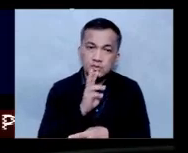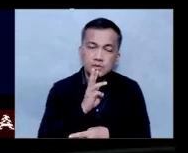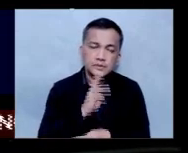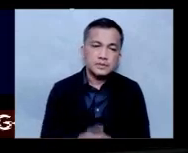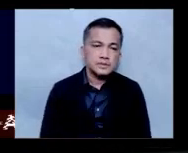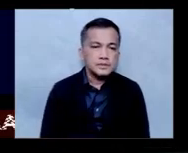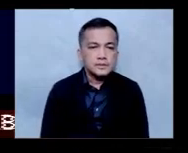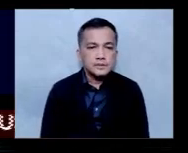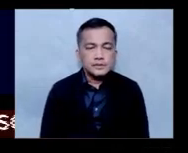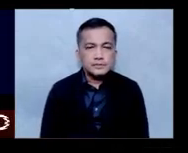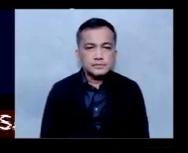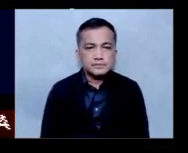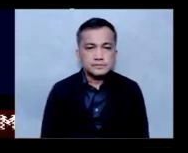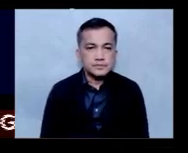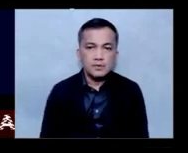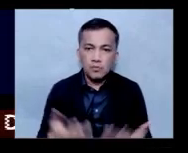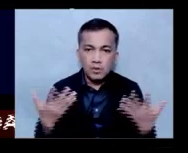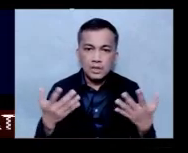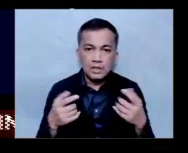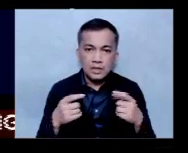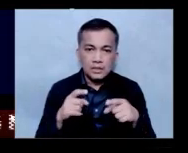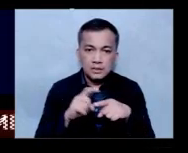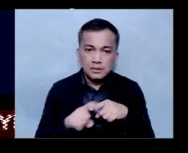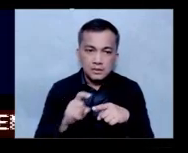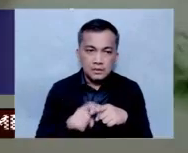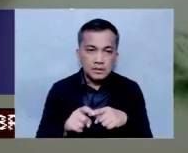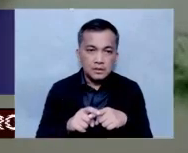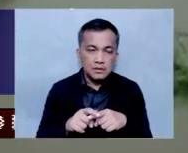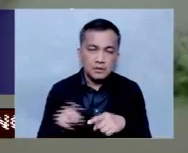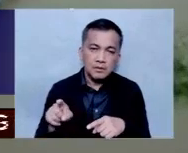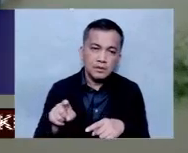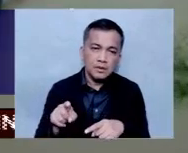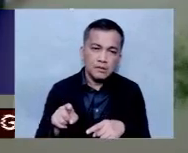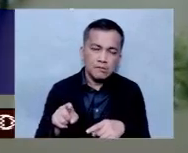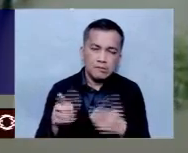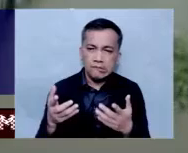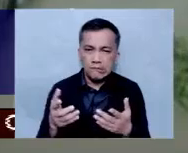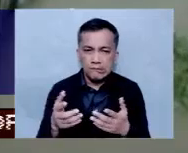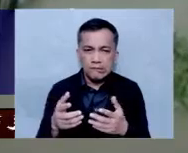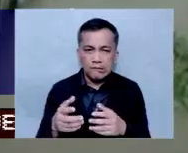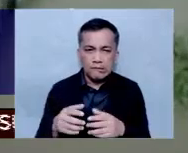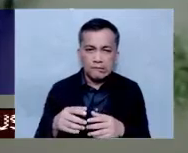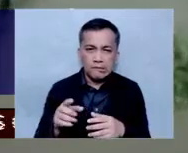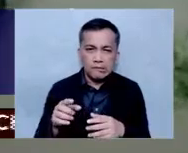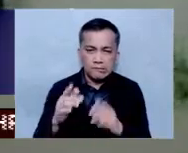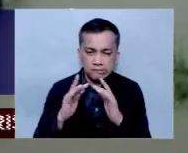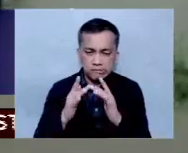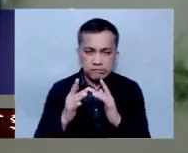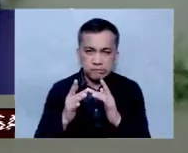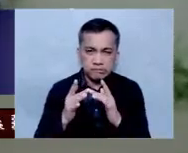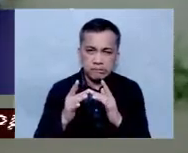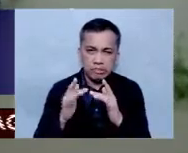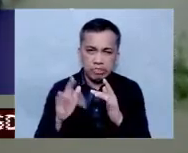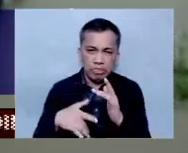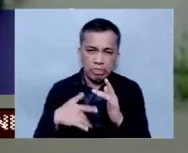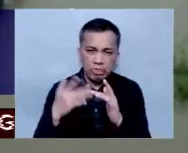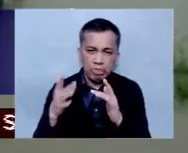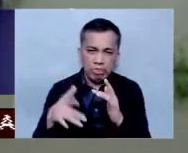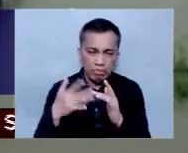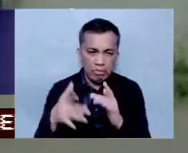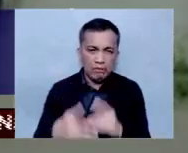Mean. Dahil walang kuryente nga, Mean, unstable rin yung internet connection. Sa mga oras nito,